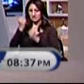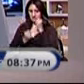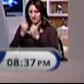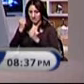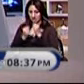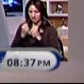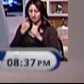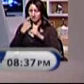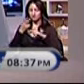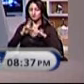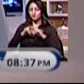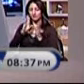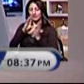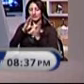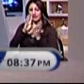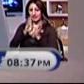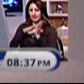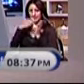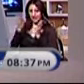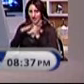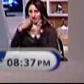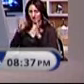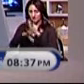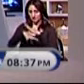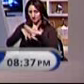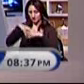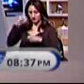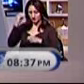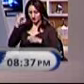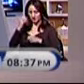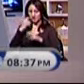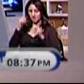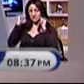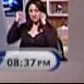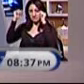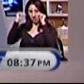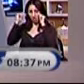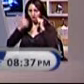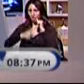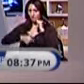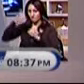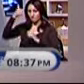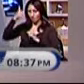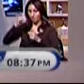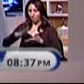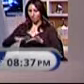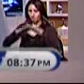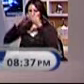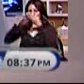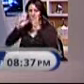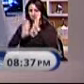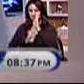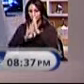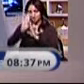الدول الكبار، الدول صاحبة الثورات العظيمة والإسهامات الكبيرة في ركب